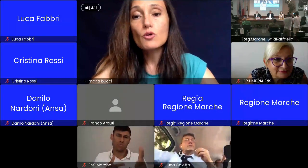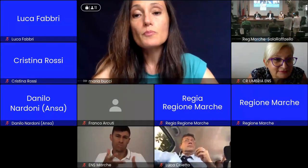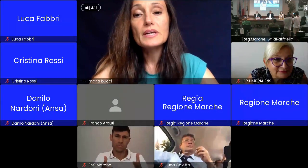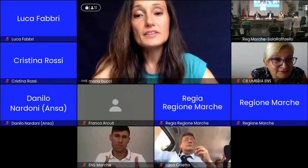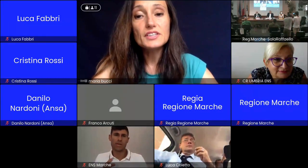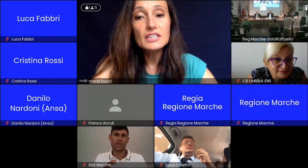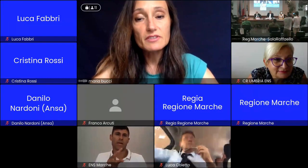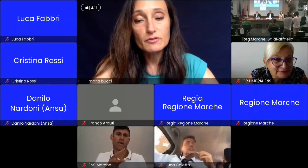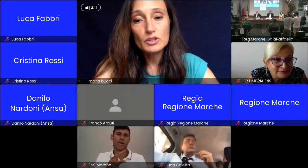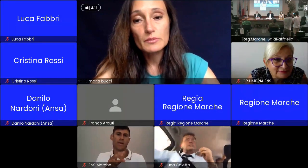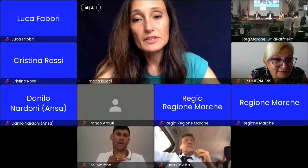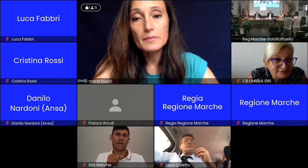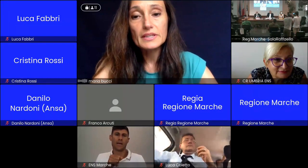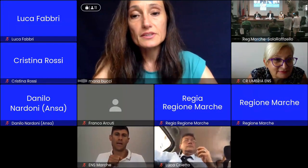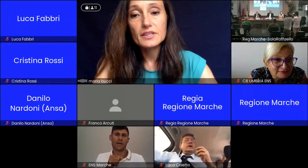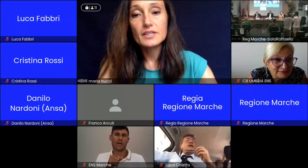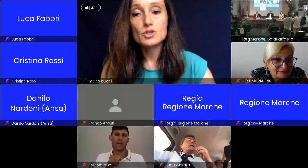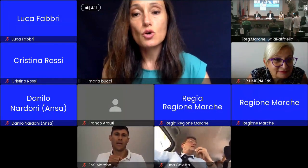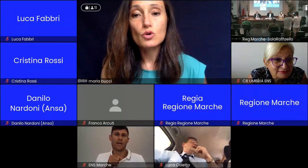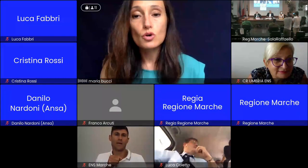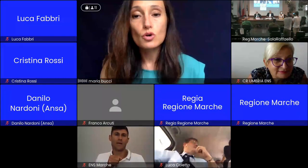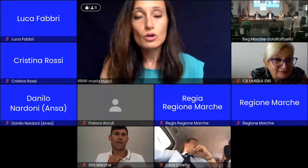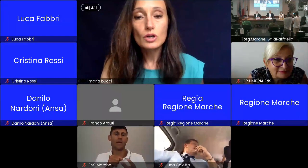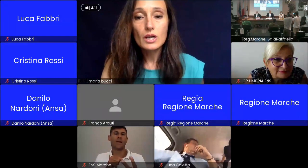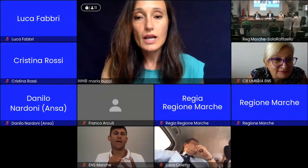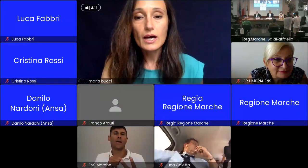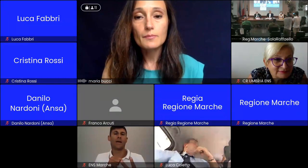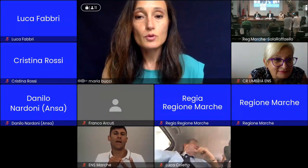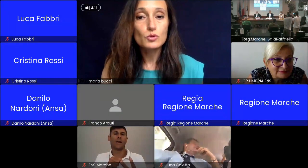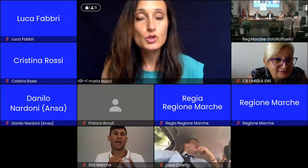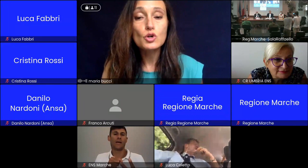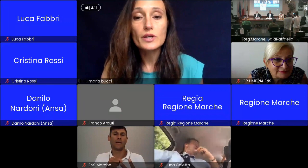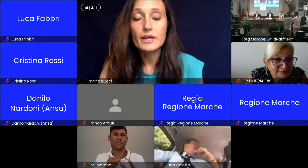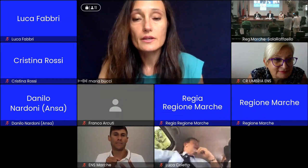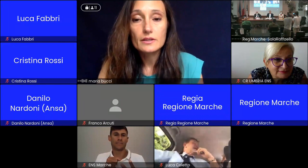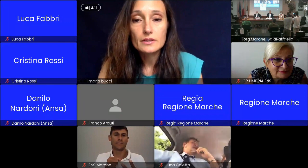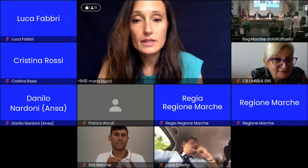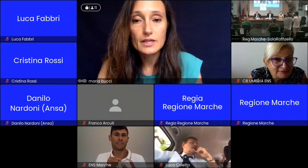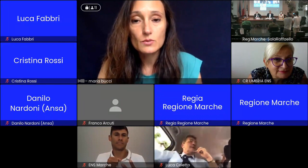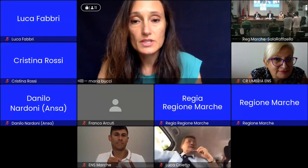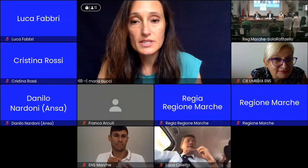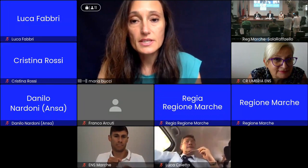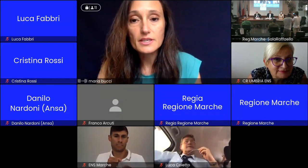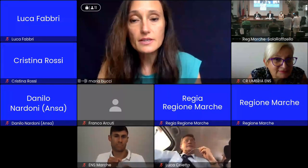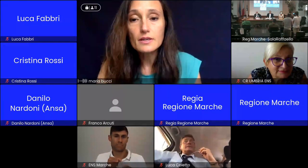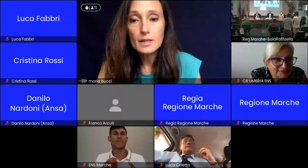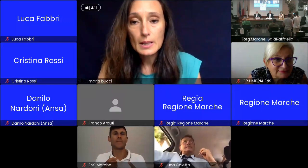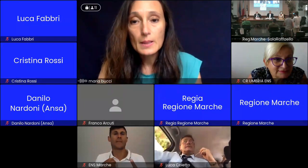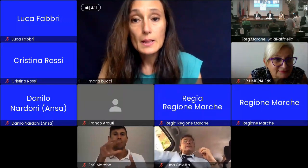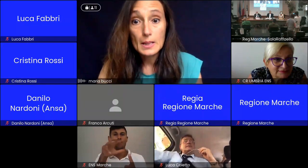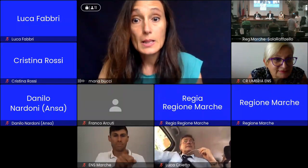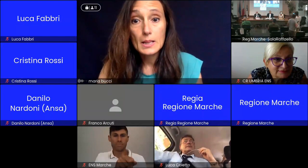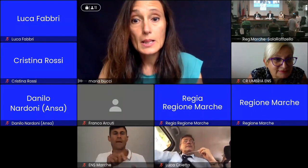Tre obiettivi fondamentalmente, che sono la promozione della lingua dei segni